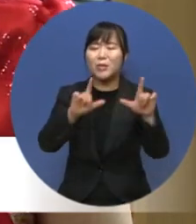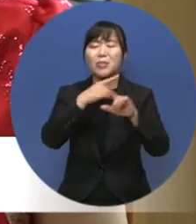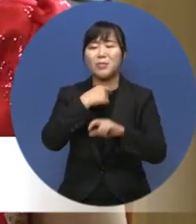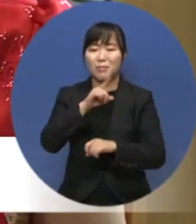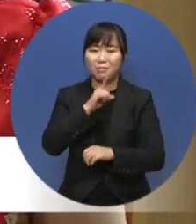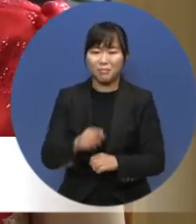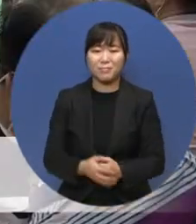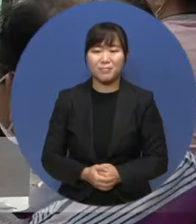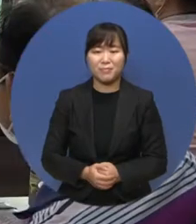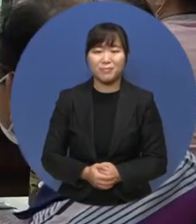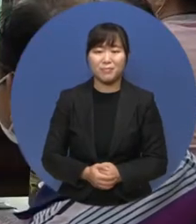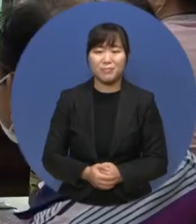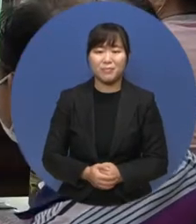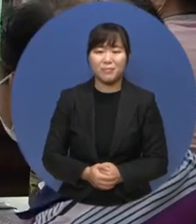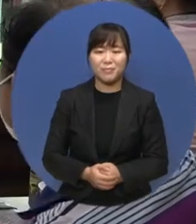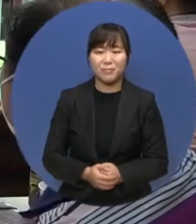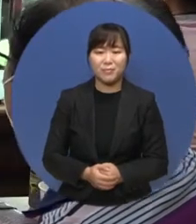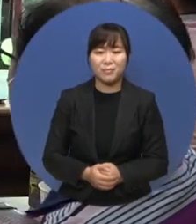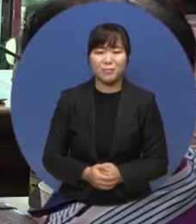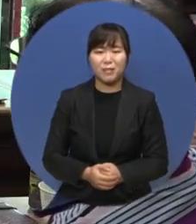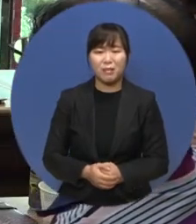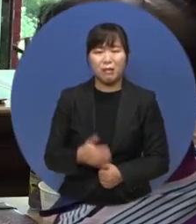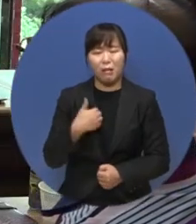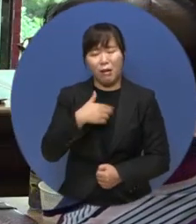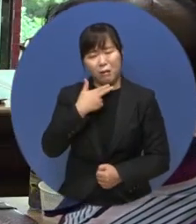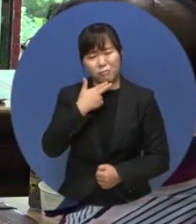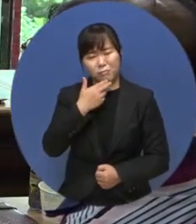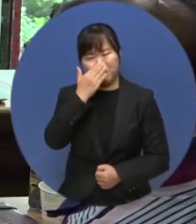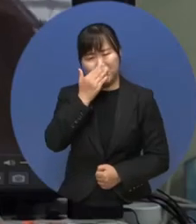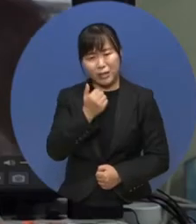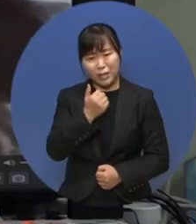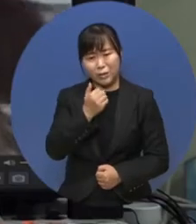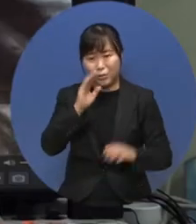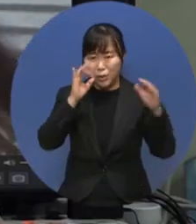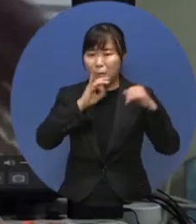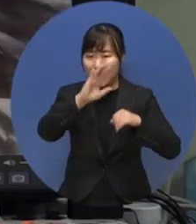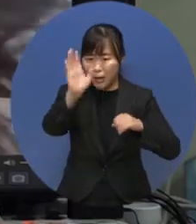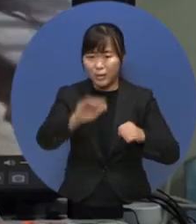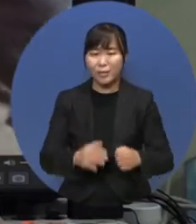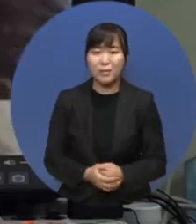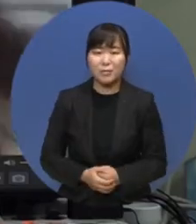얘기를 했거든요. 재미없고 딱딱한 수업만 하는 것은 아닙니다.